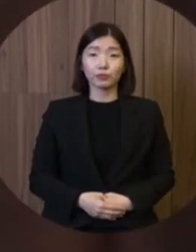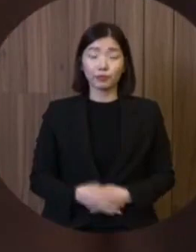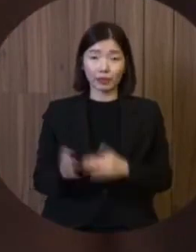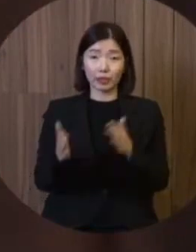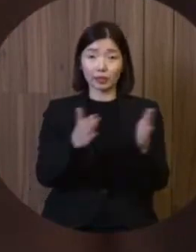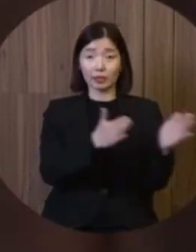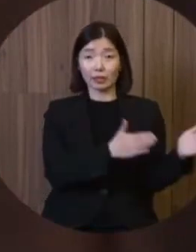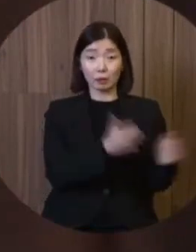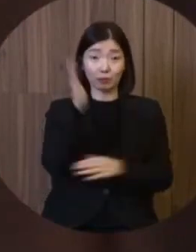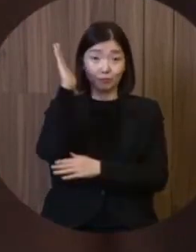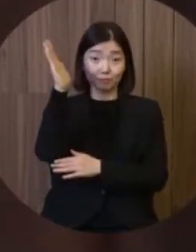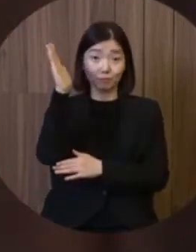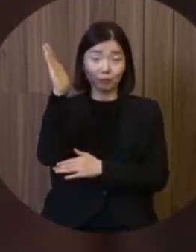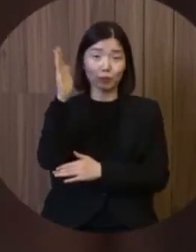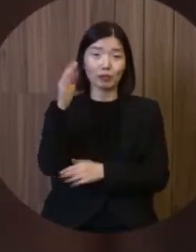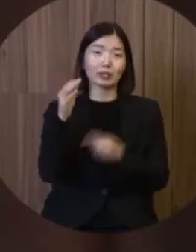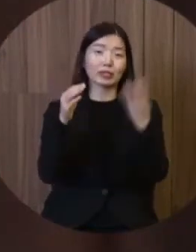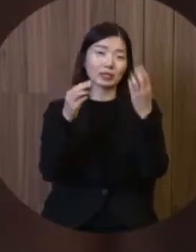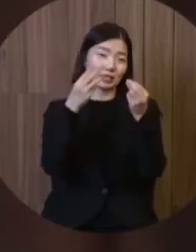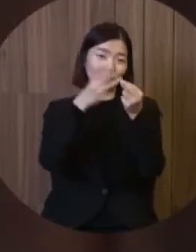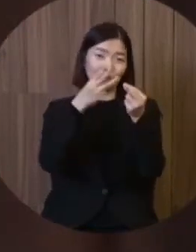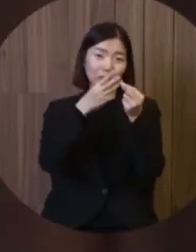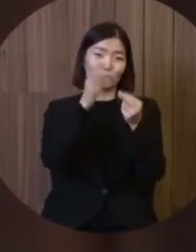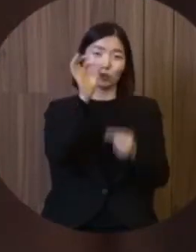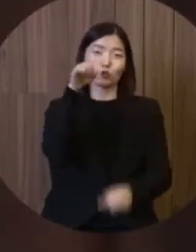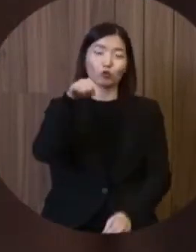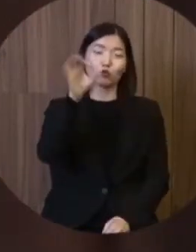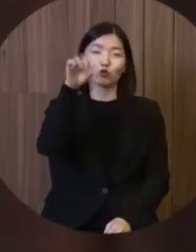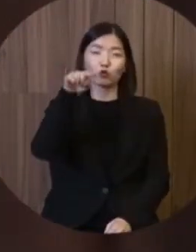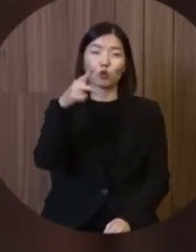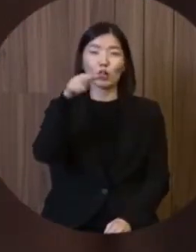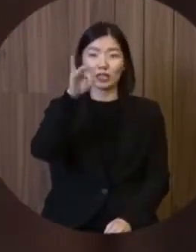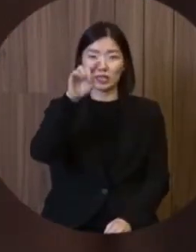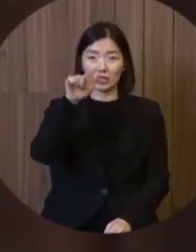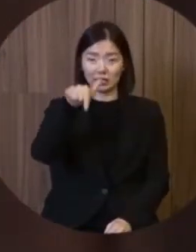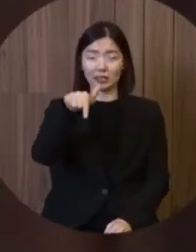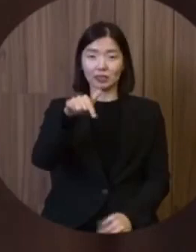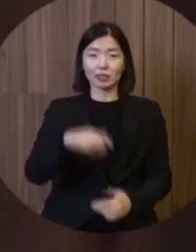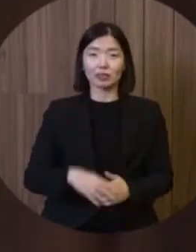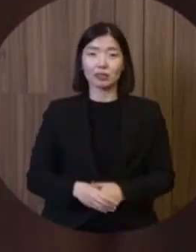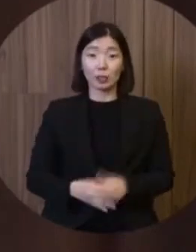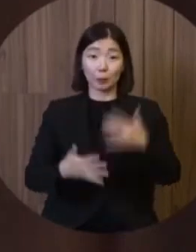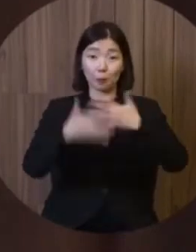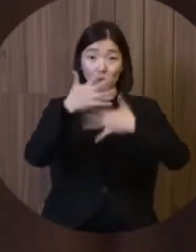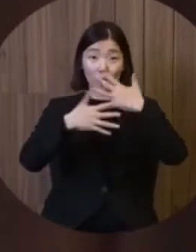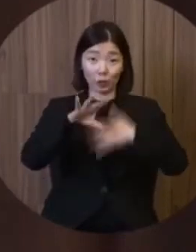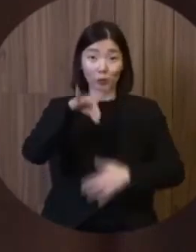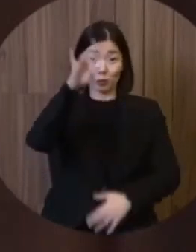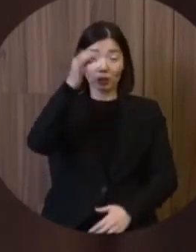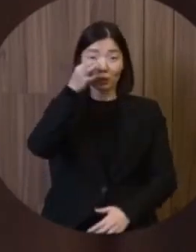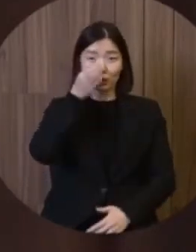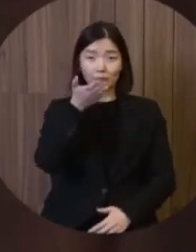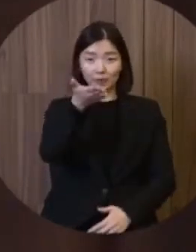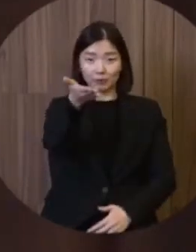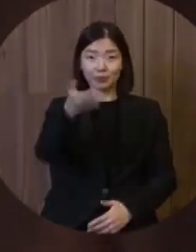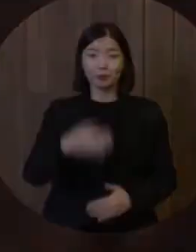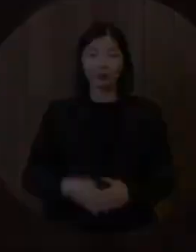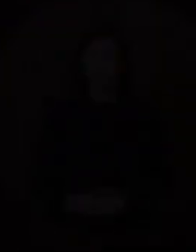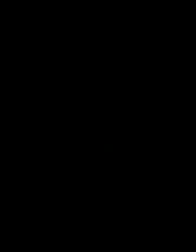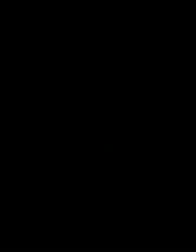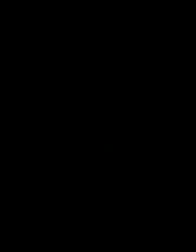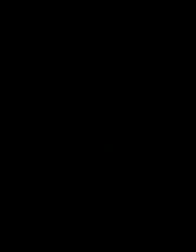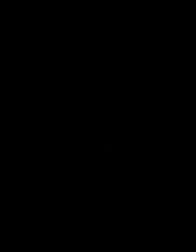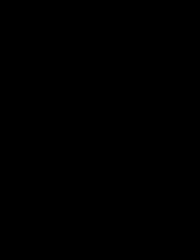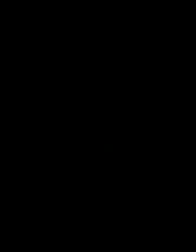다음 연설자는 기호 3번 우원식 후보입니다. 영상 먼저 보겠습니다.